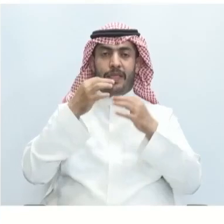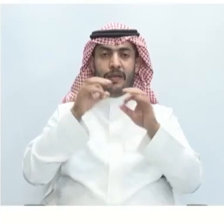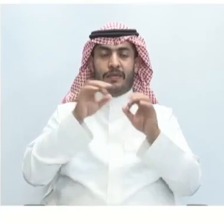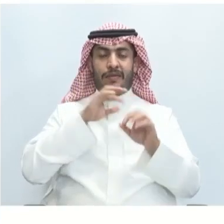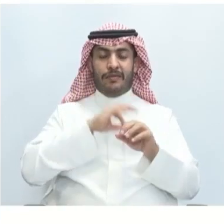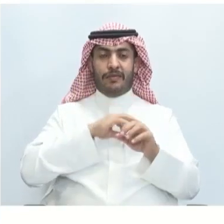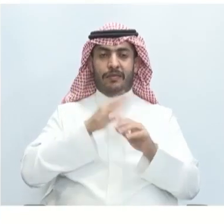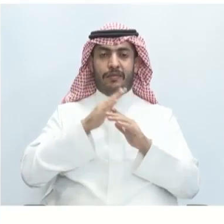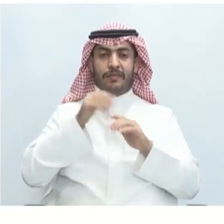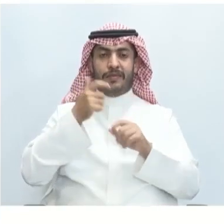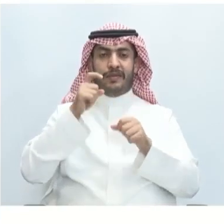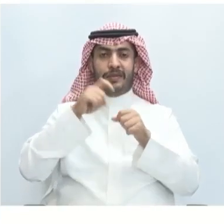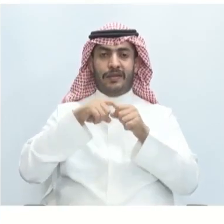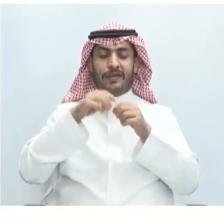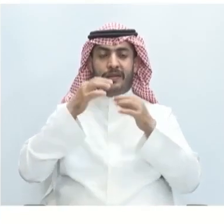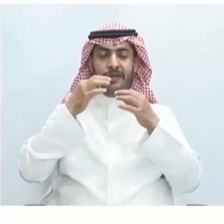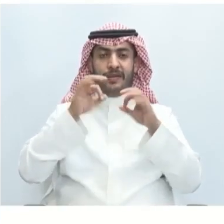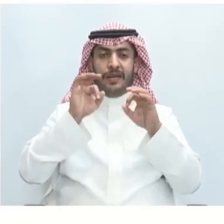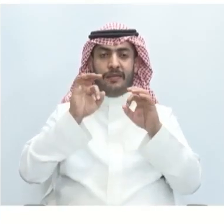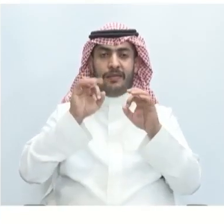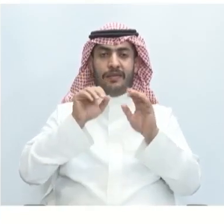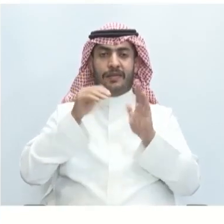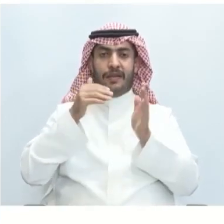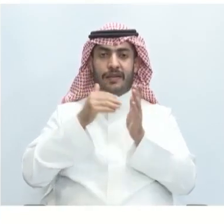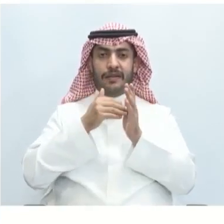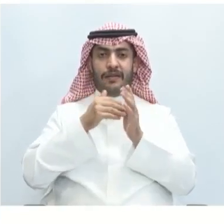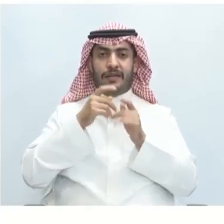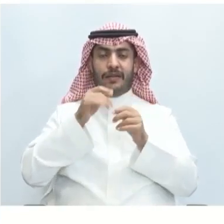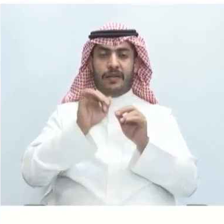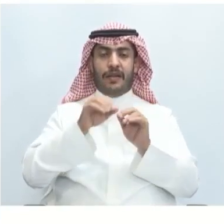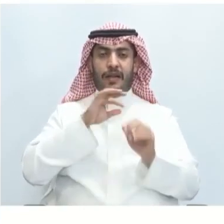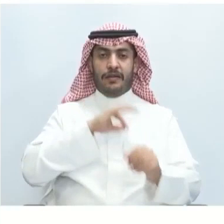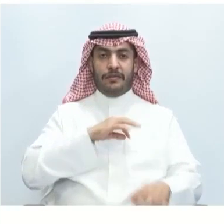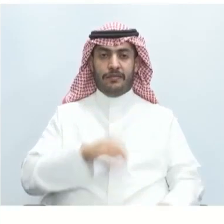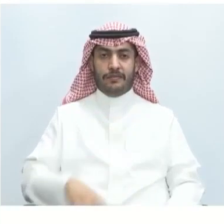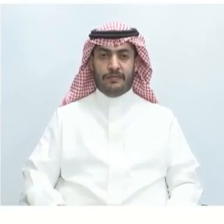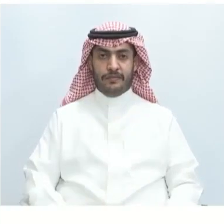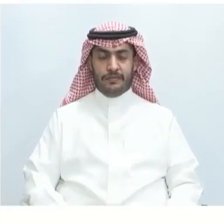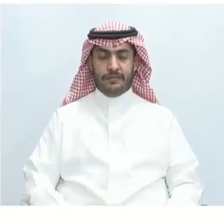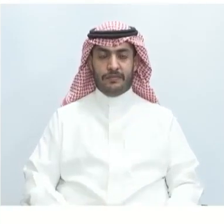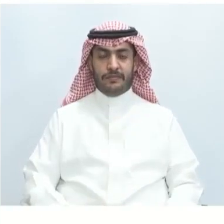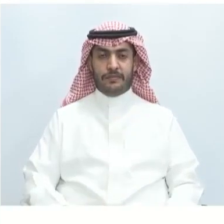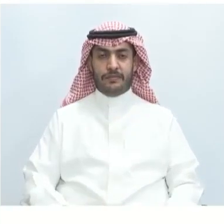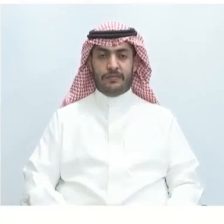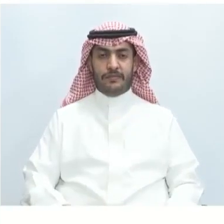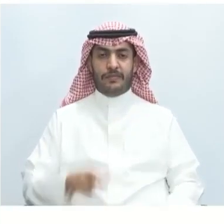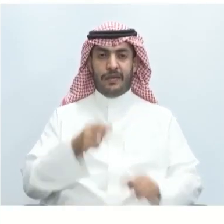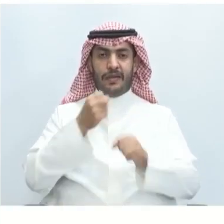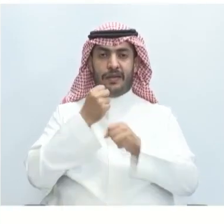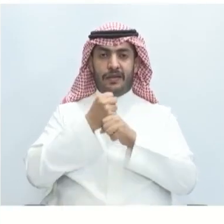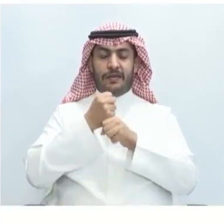الارباح وبالتالي تصل الى اقصى حد ممكن من الارباح اذا هذه المهام التي ستعمل